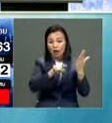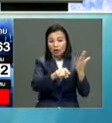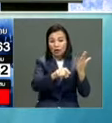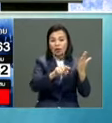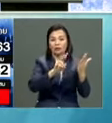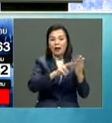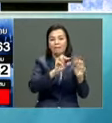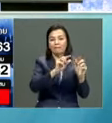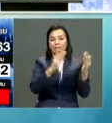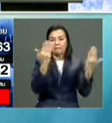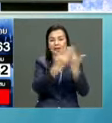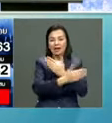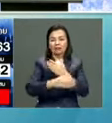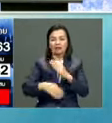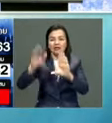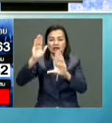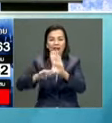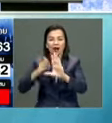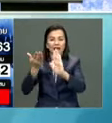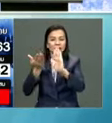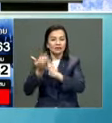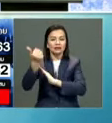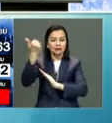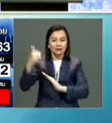ของท่านจะใช้ไม่ได้ในวันพุธนะครับก็ต้องเรียนว่าขอให้ท่านเข้าไปแก้ไขถ้าท่านเข้าไปแก้ไขนะครับสิ่งที่เกิดขึ้นจะไปถึงหน้าจอหนึ่งสถานะจะเปลี่ยนเป็นลงทะเบียนสำเร็จและQR Code